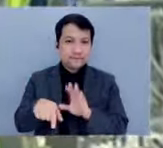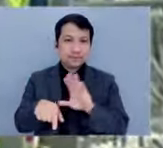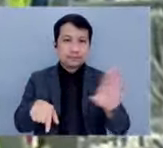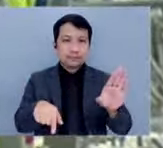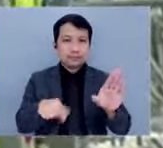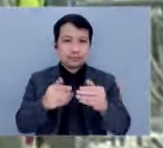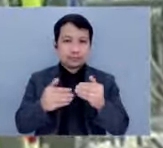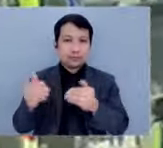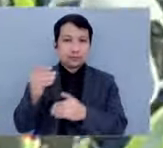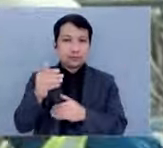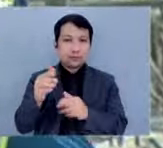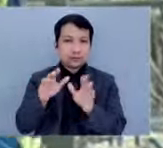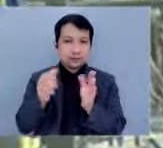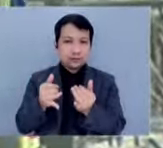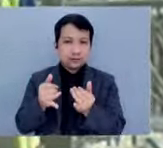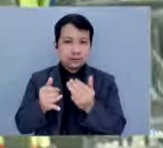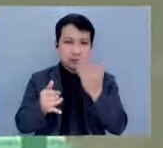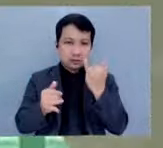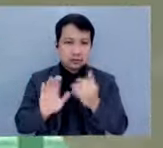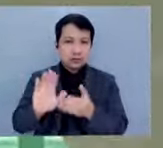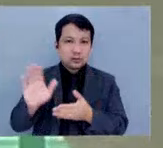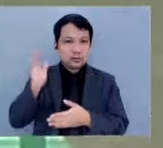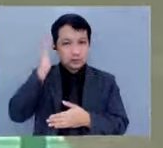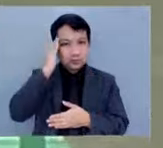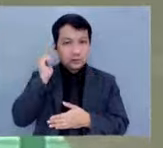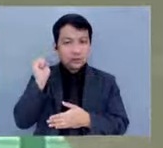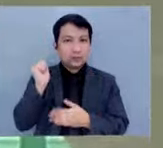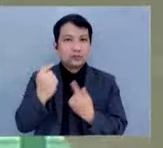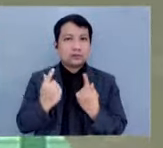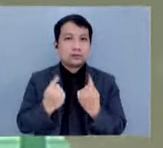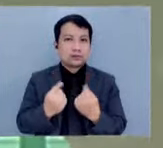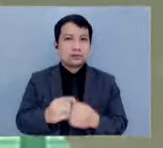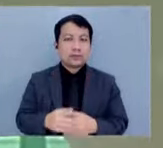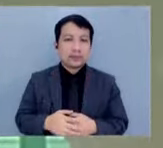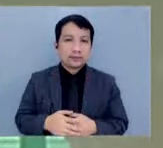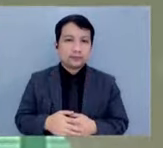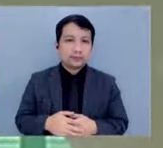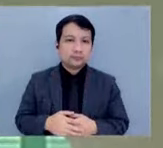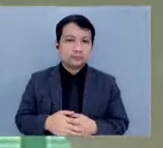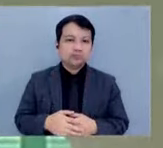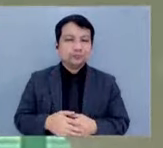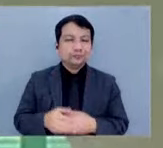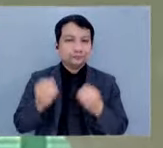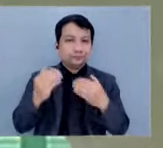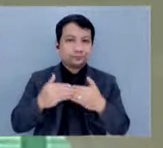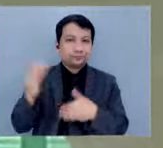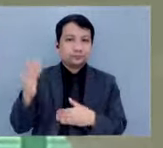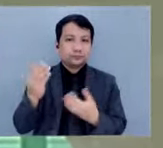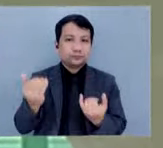pangunahan yung mga kumpanya because they should know what they're doing. Napakarami na nating